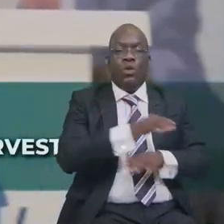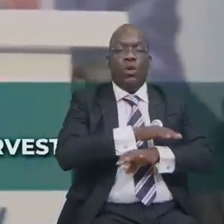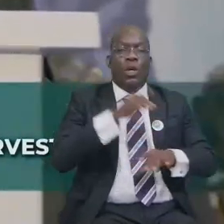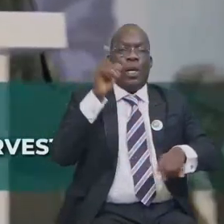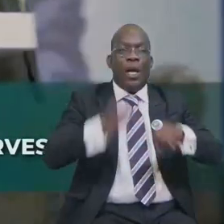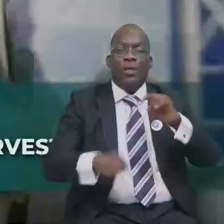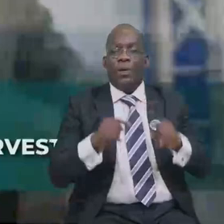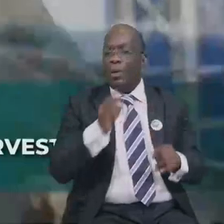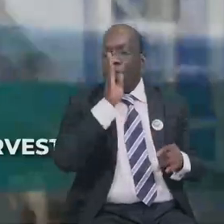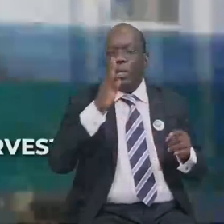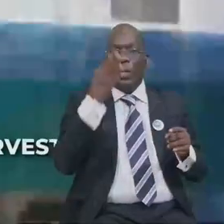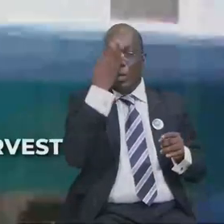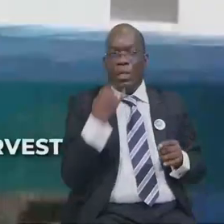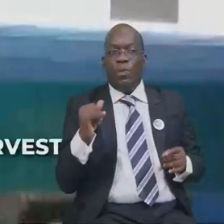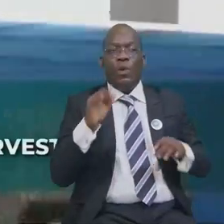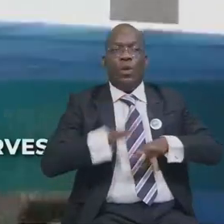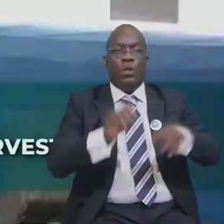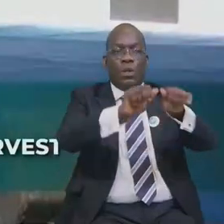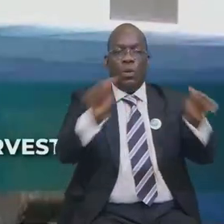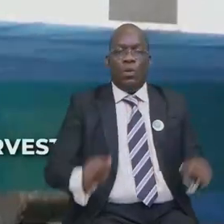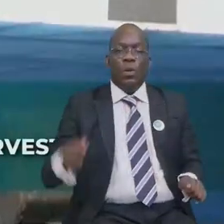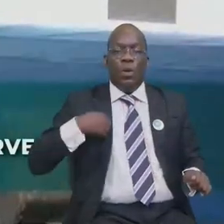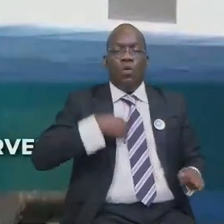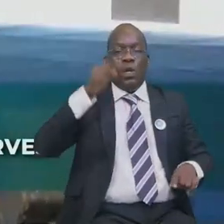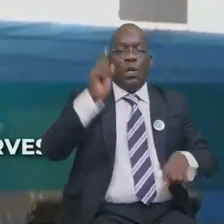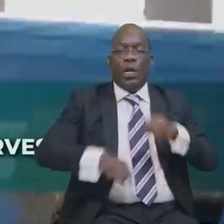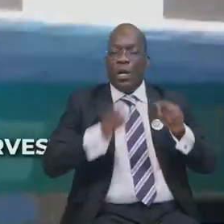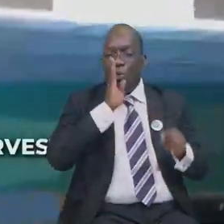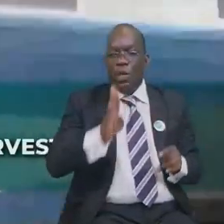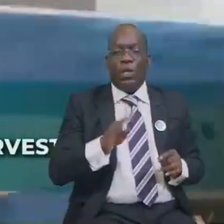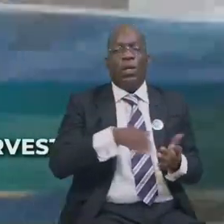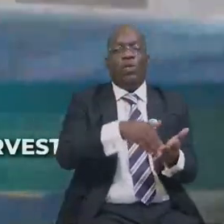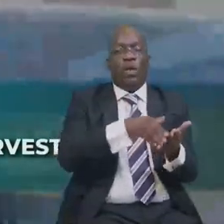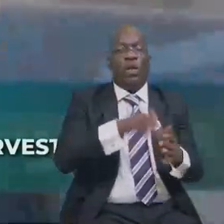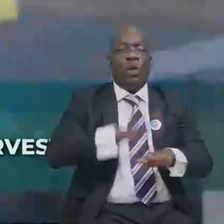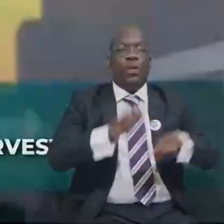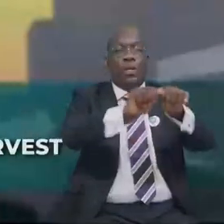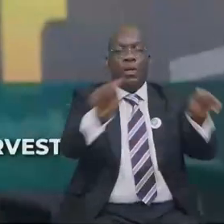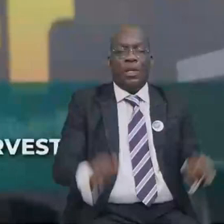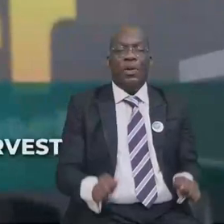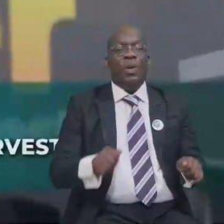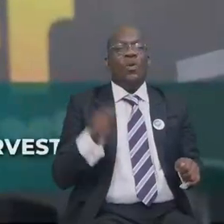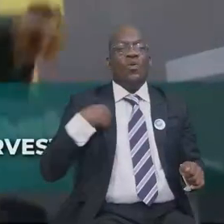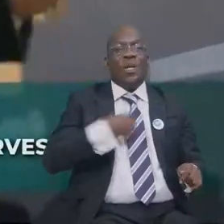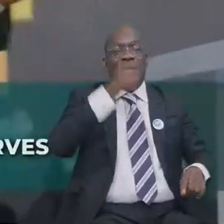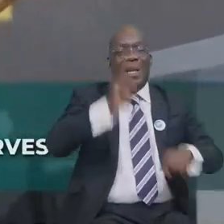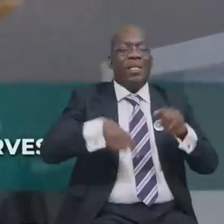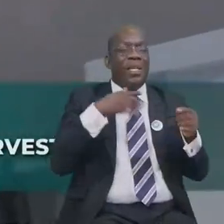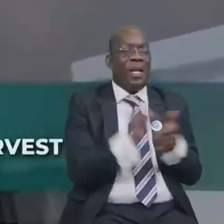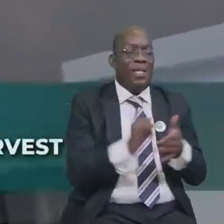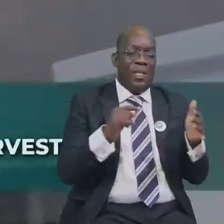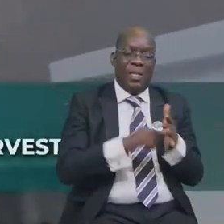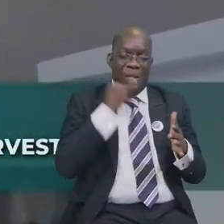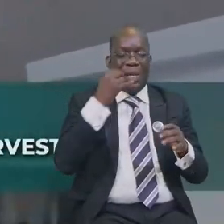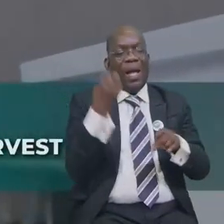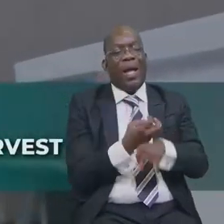pas être fatigués au pupitre, nous ne pouvons pas être épuisés au pupitre, nous ne pouvons pas dire bon, vraiment cette assemblée est difficile, hein? Ces